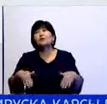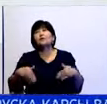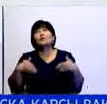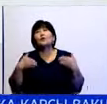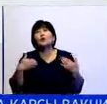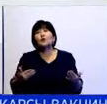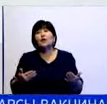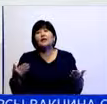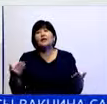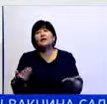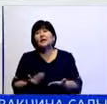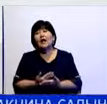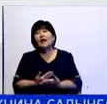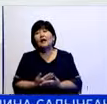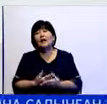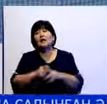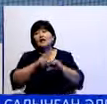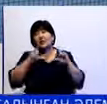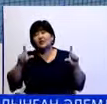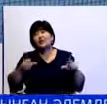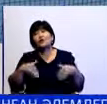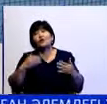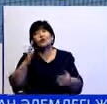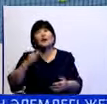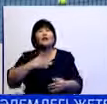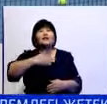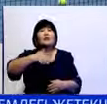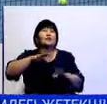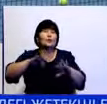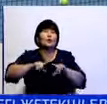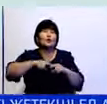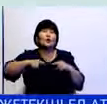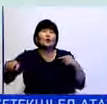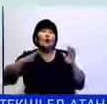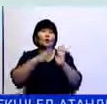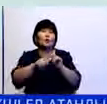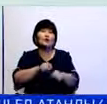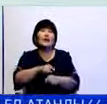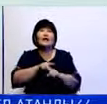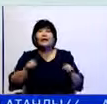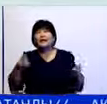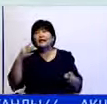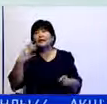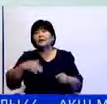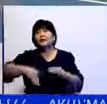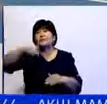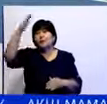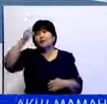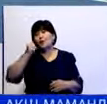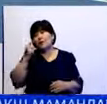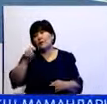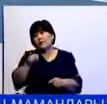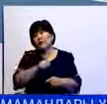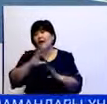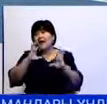құттықтаймын. Жаңа мына кешен құтты болсын. Теннис орталығының ұзындығы 90 метр, ені 45, биіктігі 11 метр.